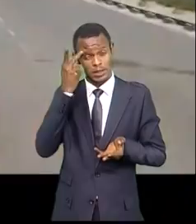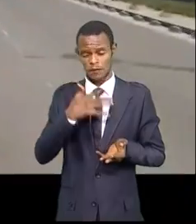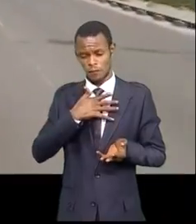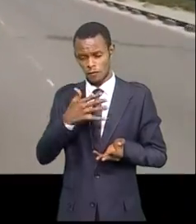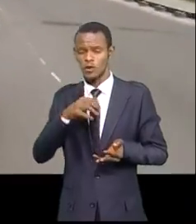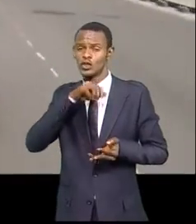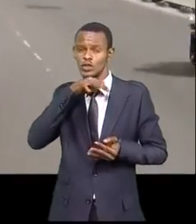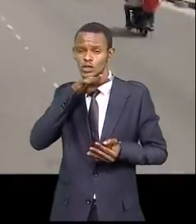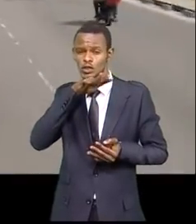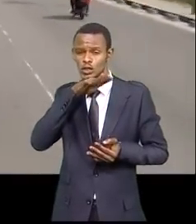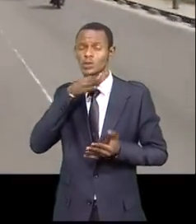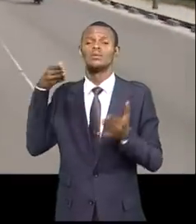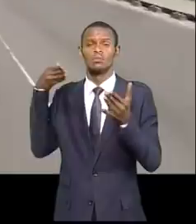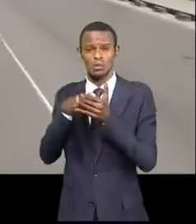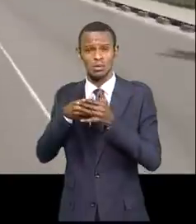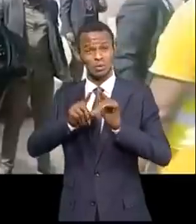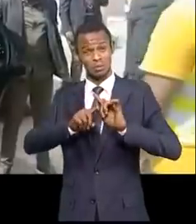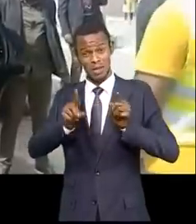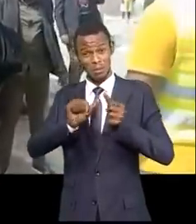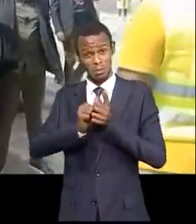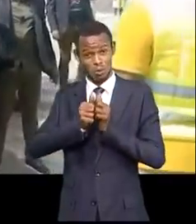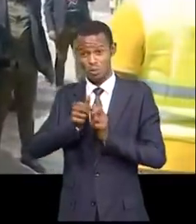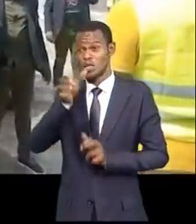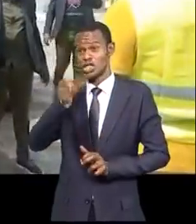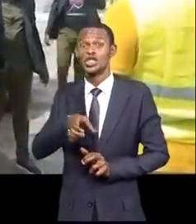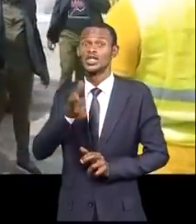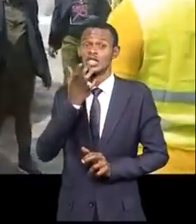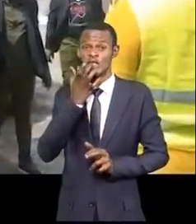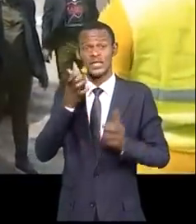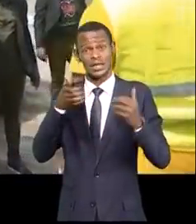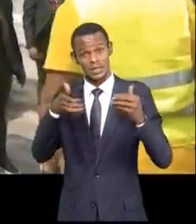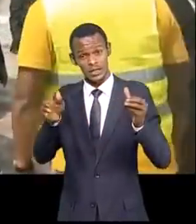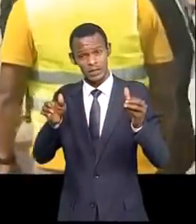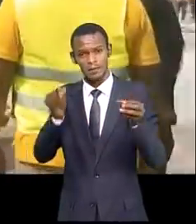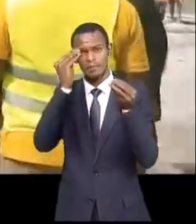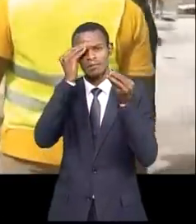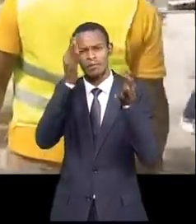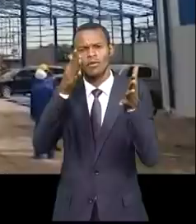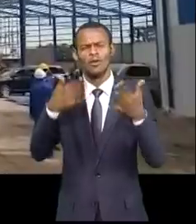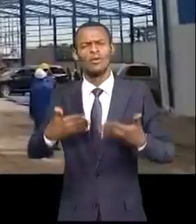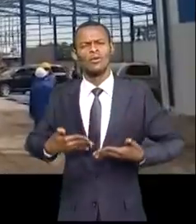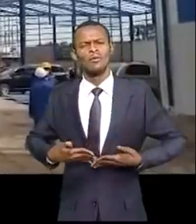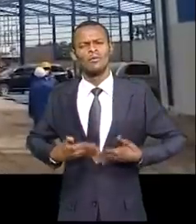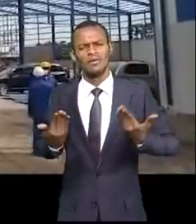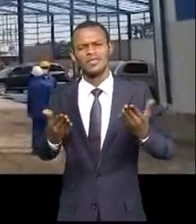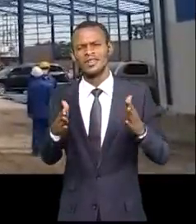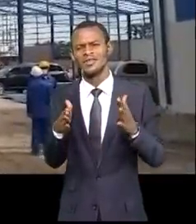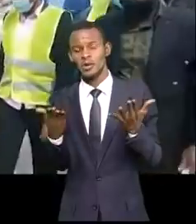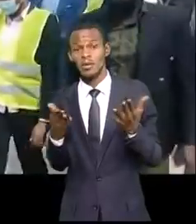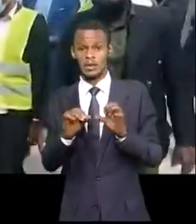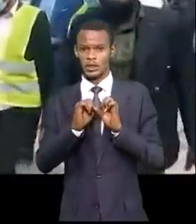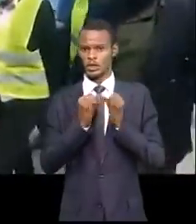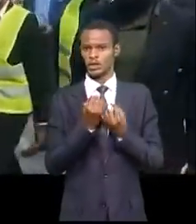plusieurs paramètres mais enfin une nouvelle disons plutôt la très bonne nouvelle une entreprise congolaise s'offre un défi